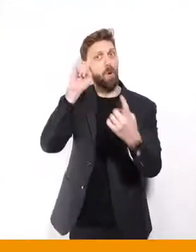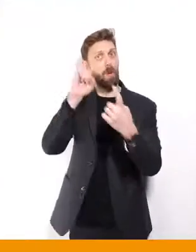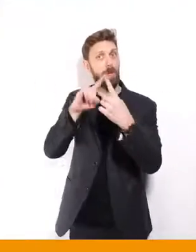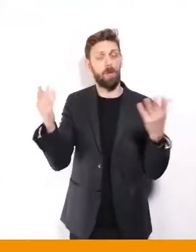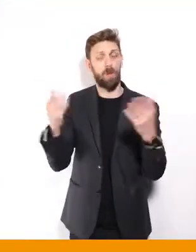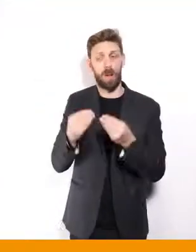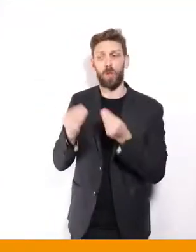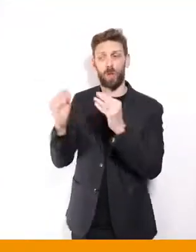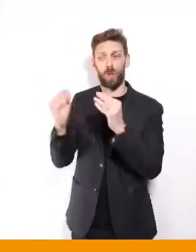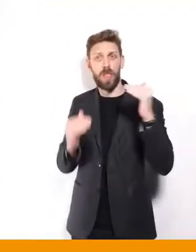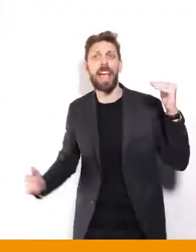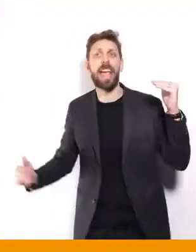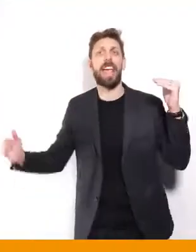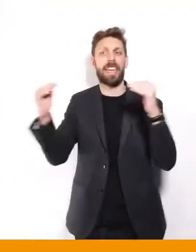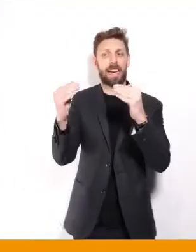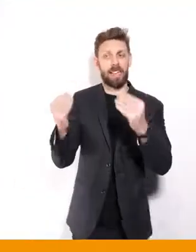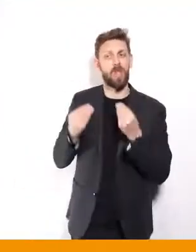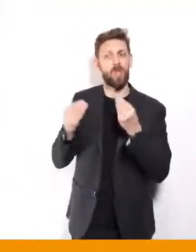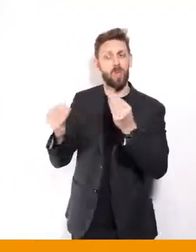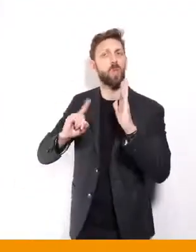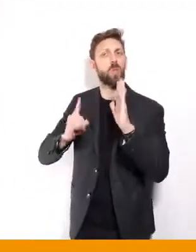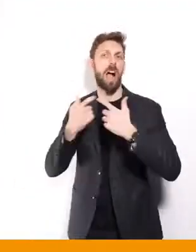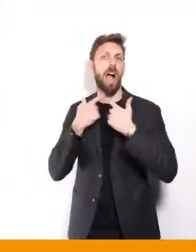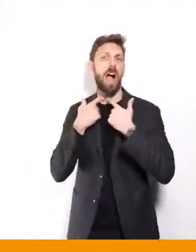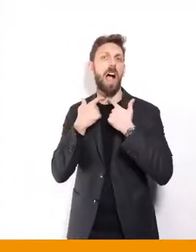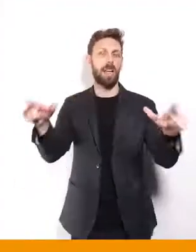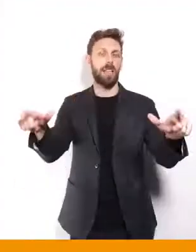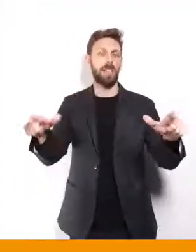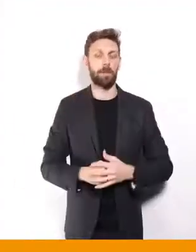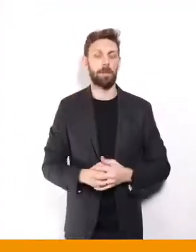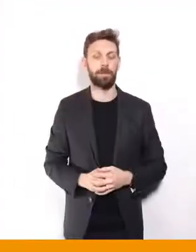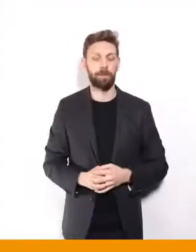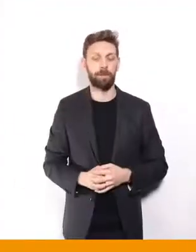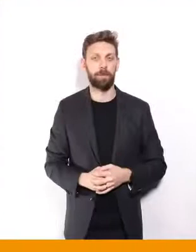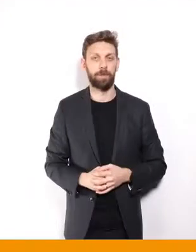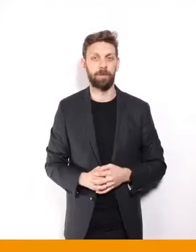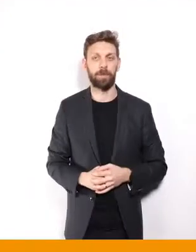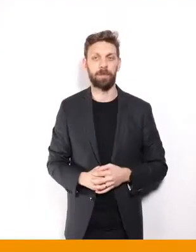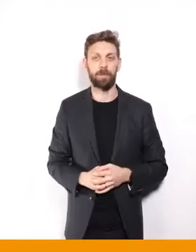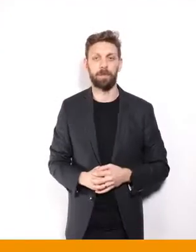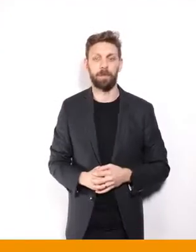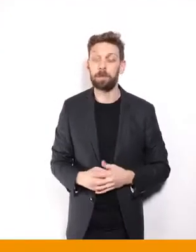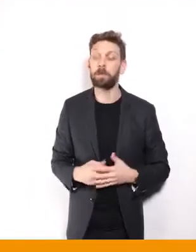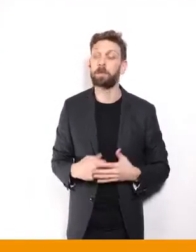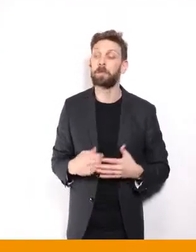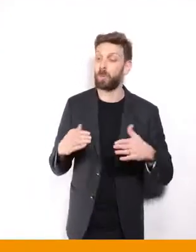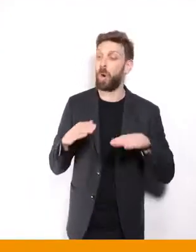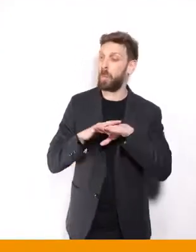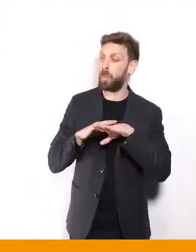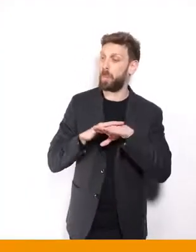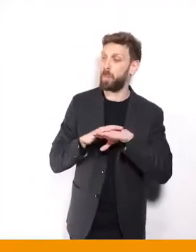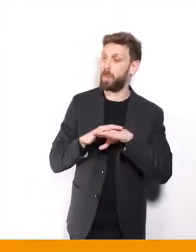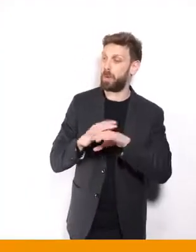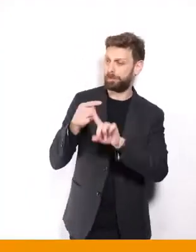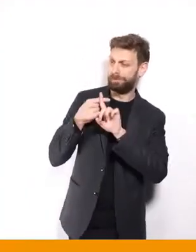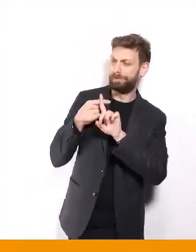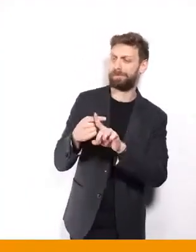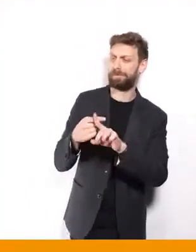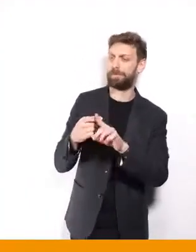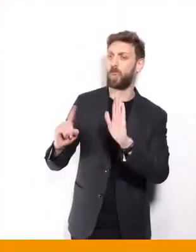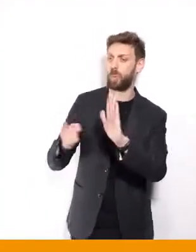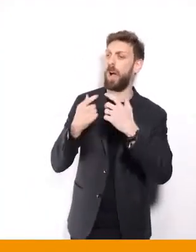l'accès aux droits. Merci. Alors, effectivement, une politique autour de l'accès aux droits. On a, nous,